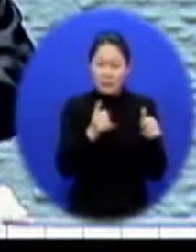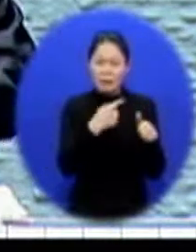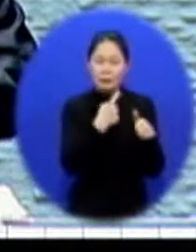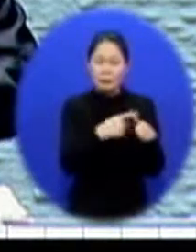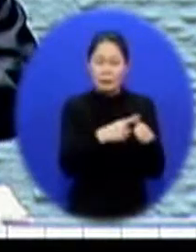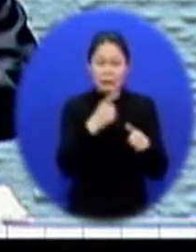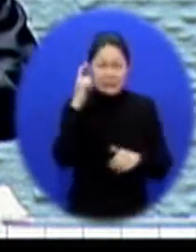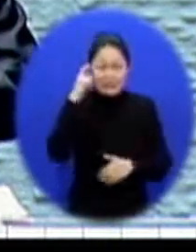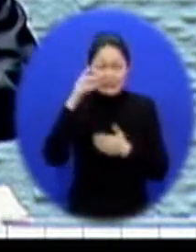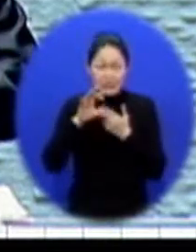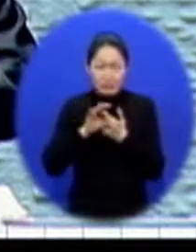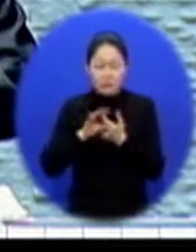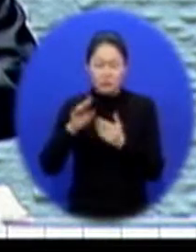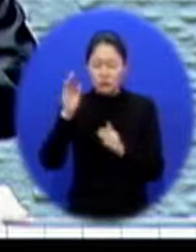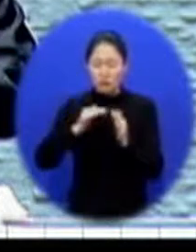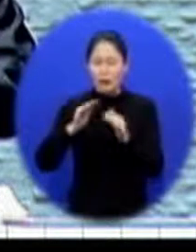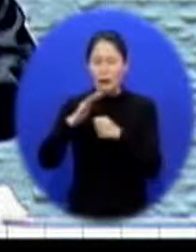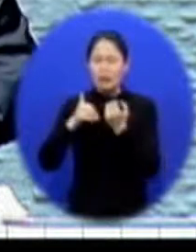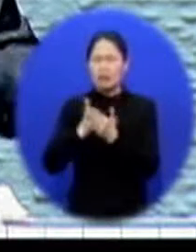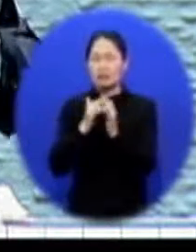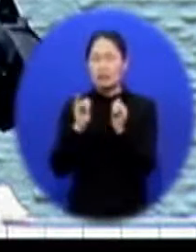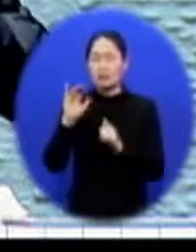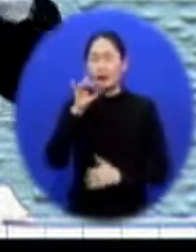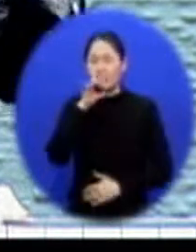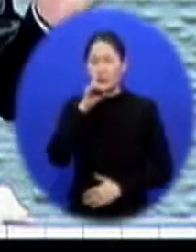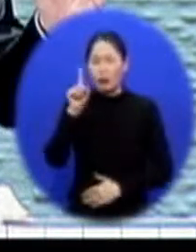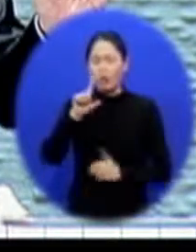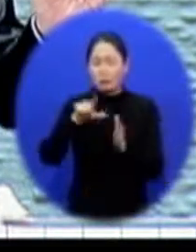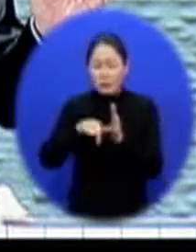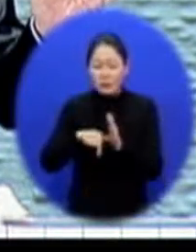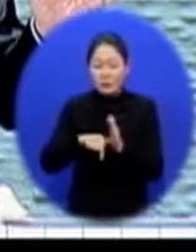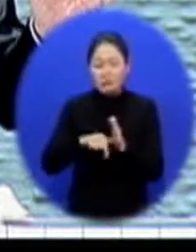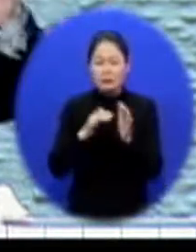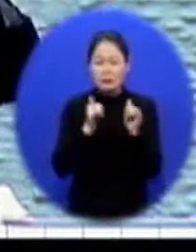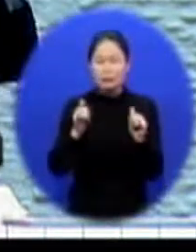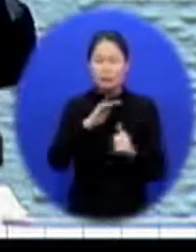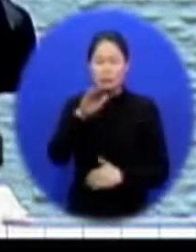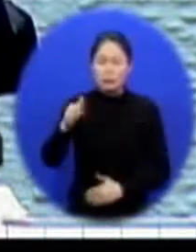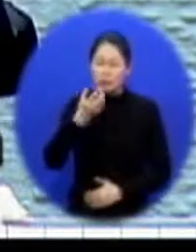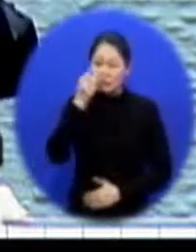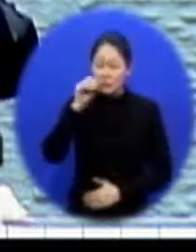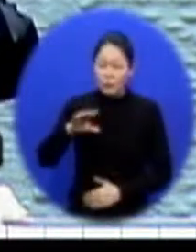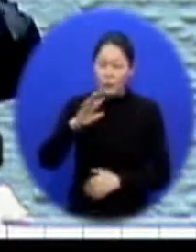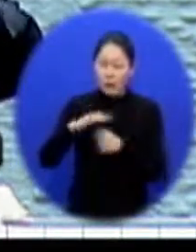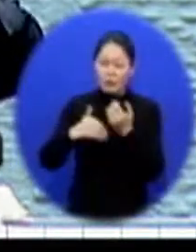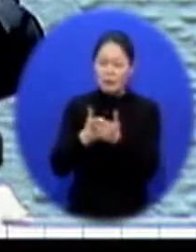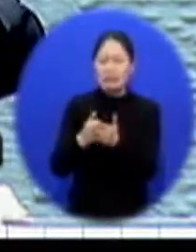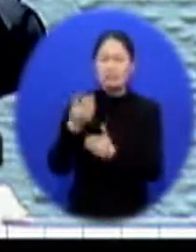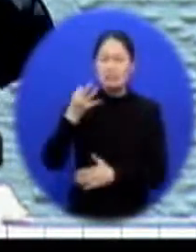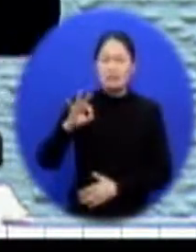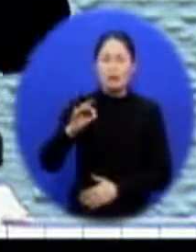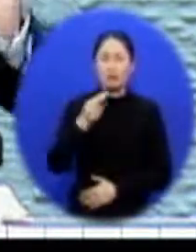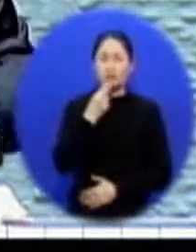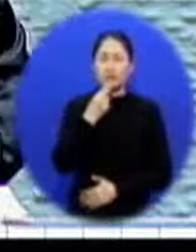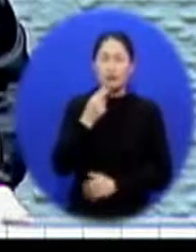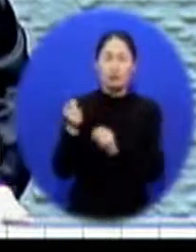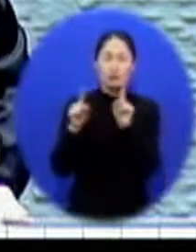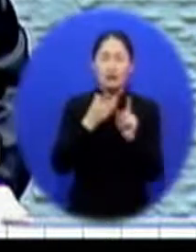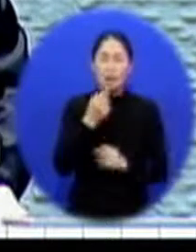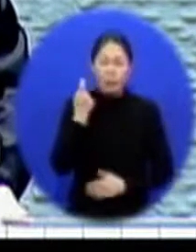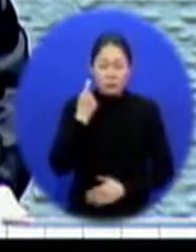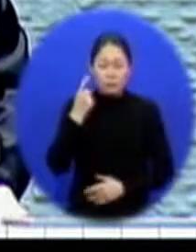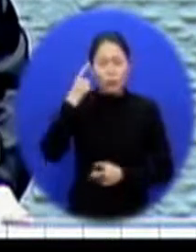세상은 우리를 무시합니다 하나님 인정하지 않습니다 부활의 복음 관심도